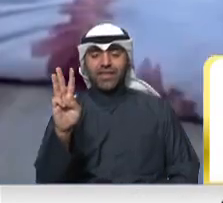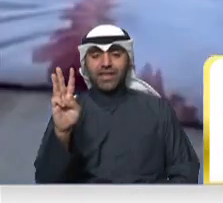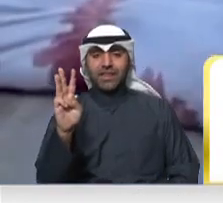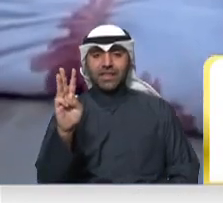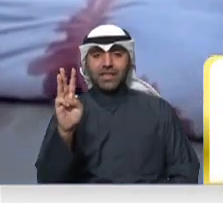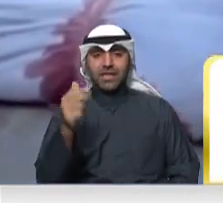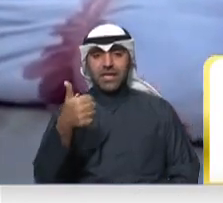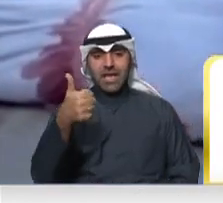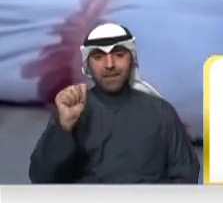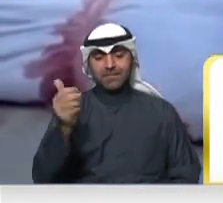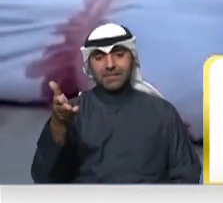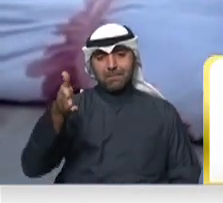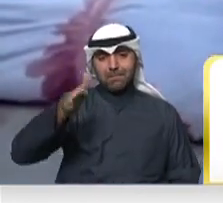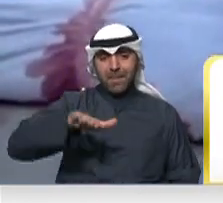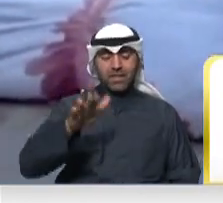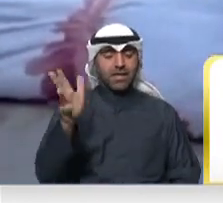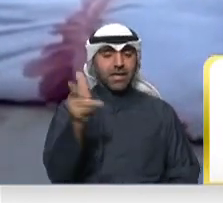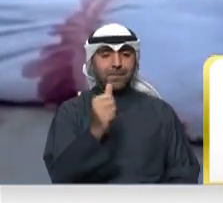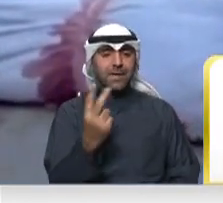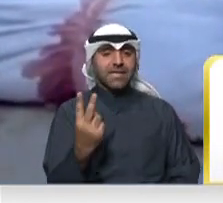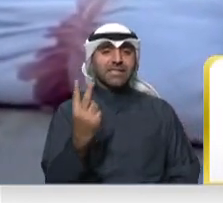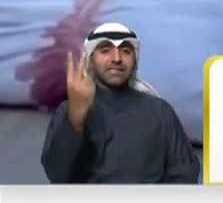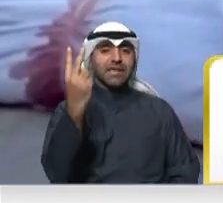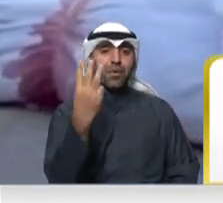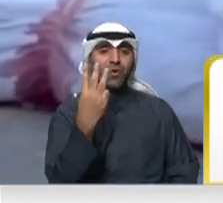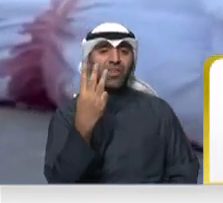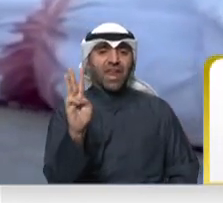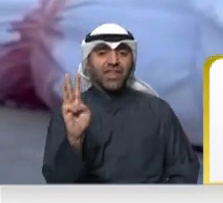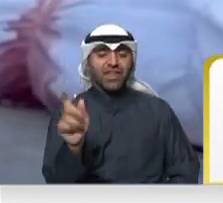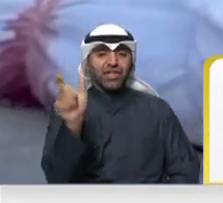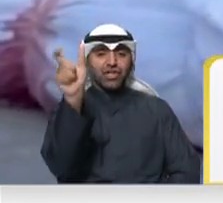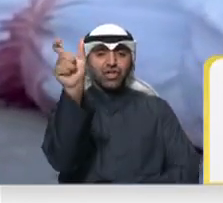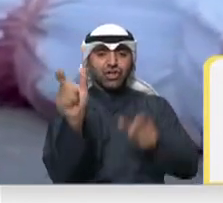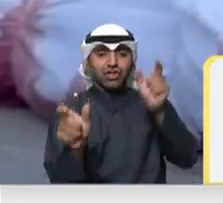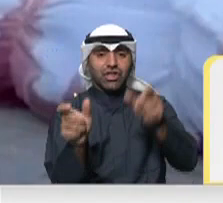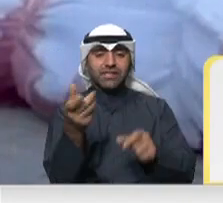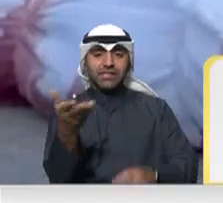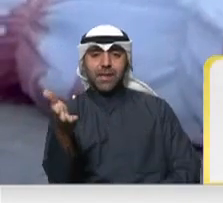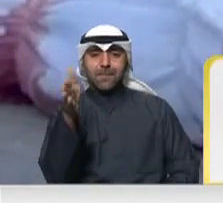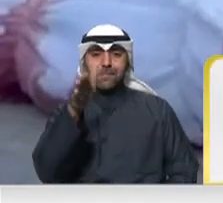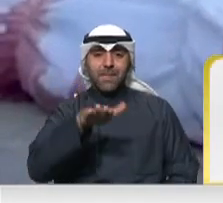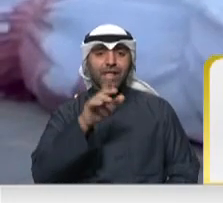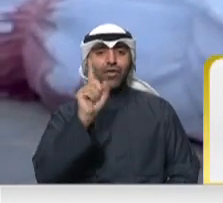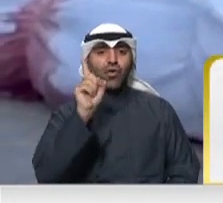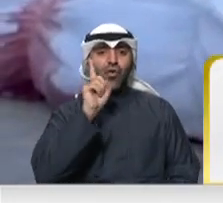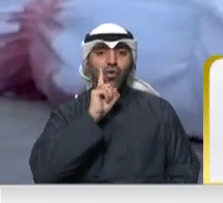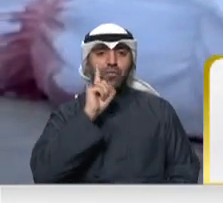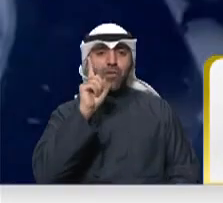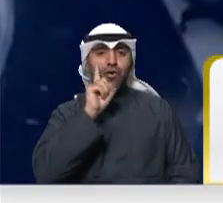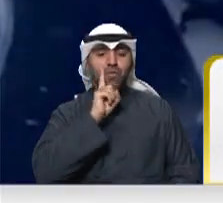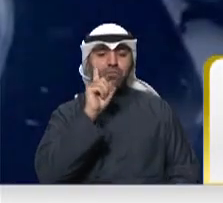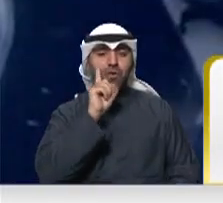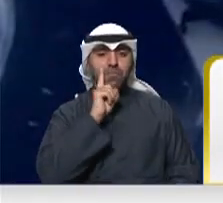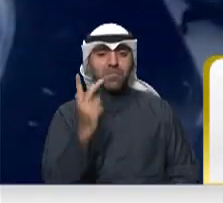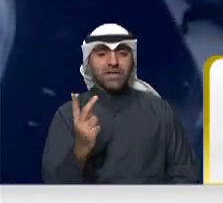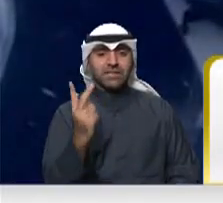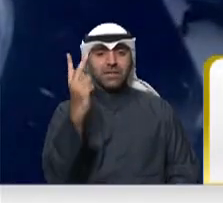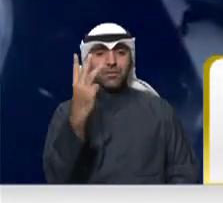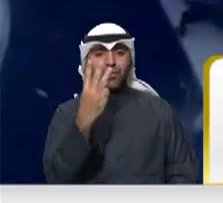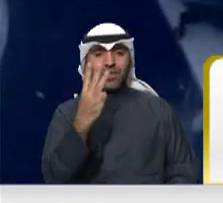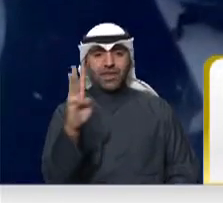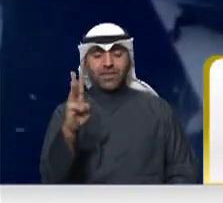واجتماعيه الاطفال والنساء الحلقه الاضعف في ميزان الاباده الصهيونيه الممنهجه على قطاع